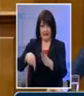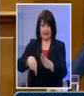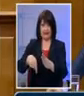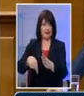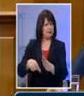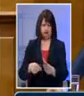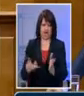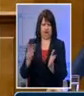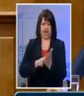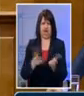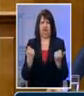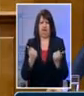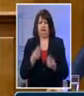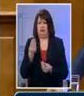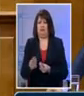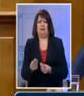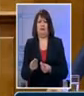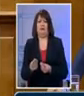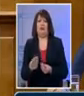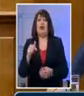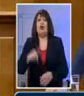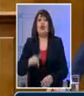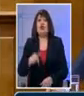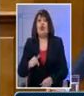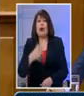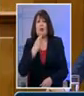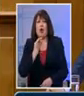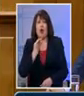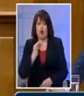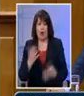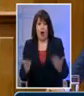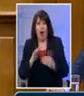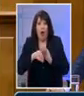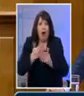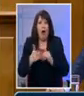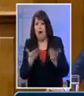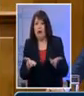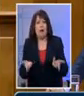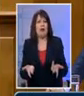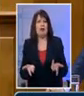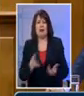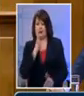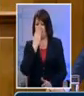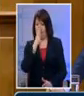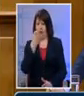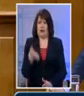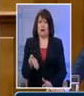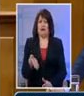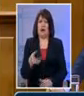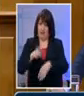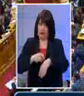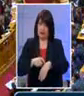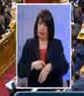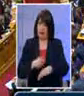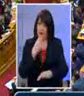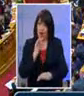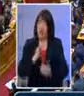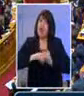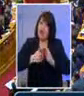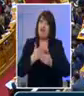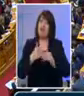προσκύρωση. Τι σας έπιασε τώρα, γιατί ο πόνος? Τώρα ο πόνος. Τι υποκρισία είναι αυτή? Ο πόνος